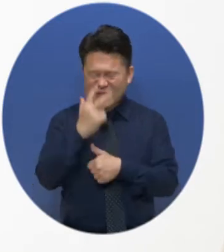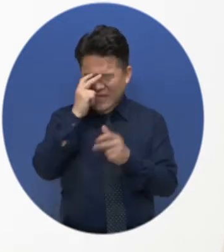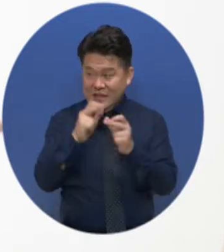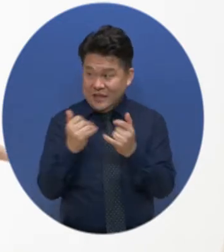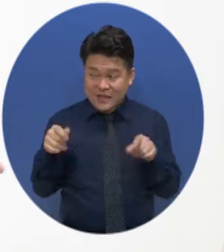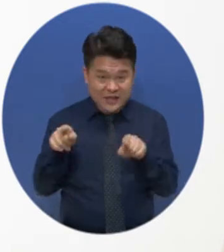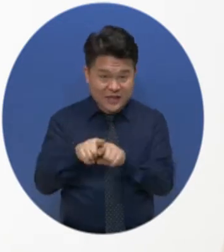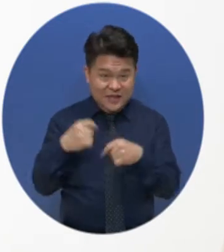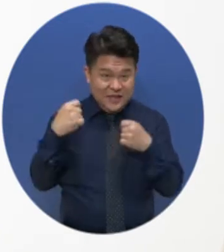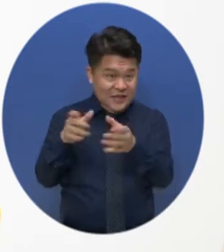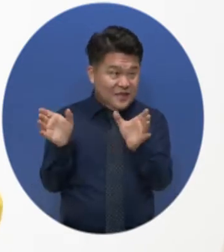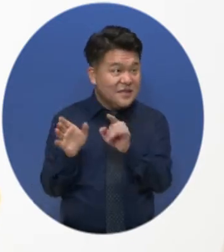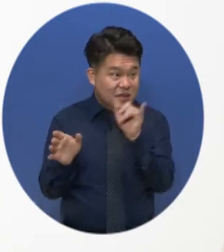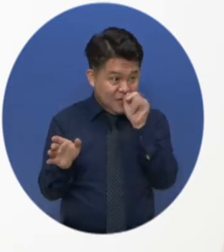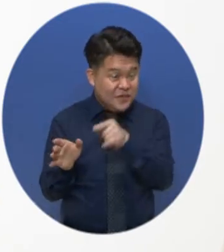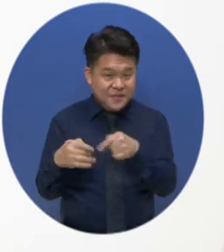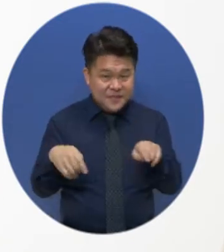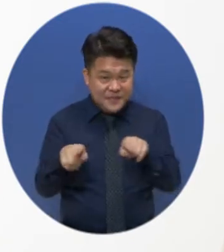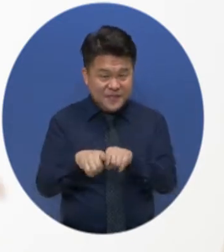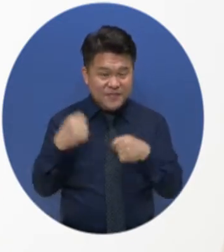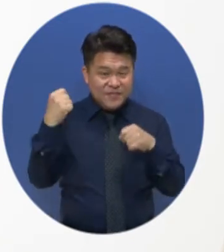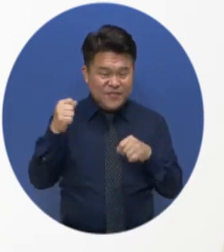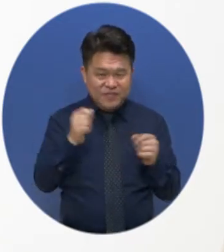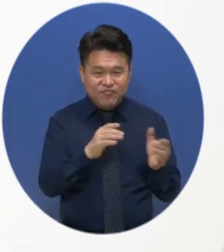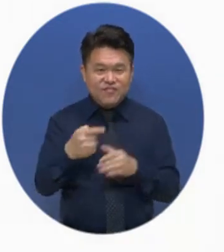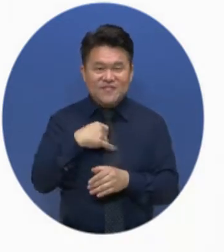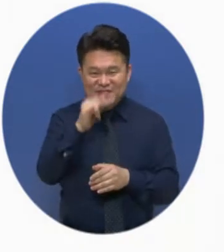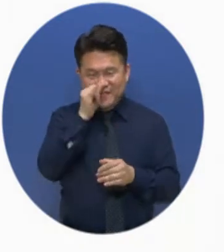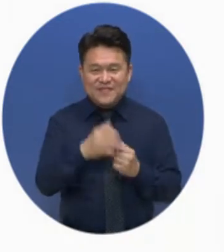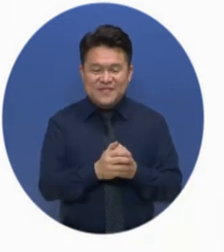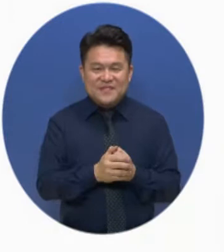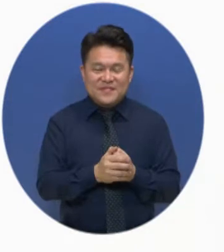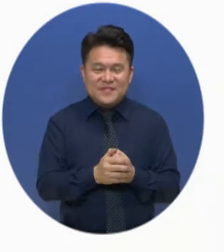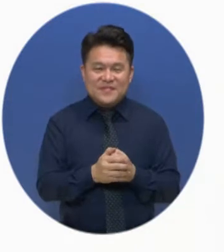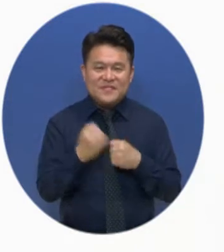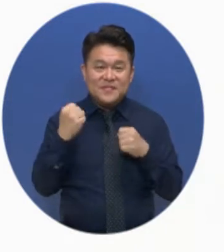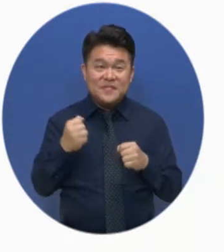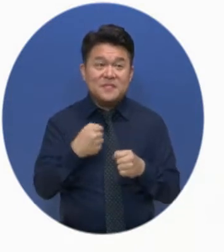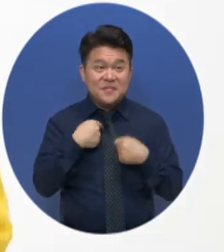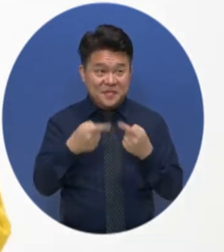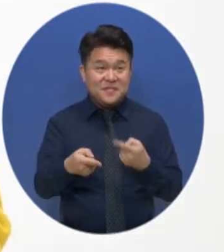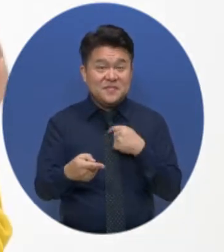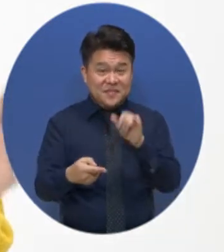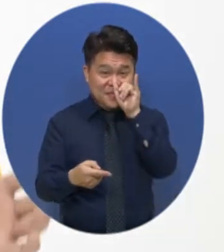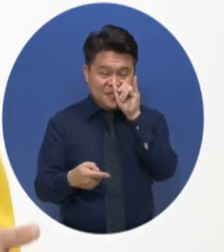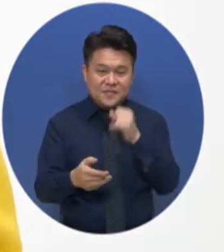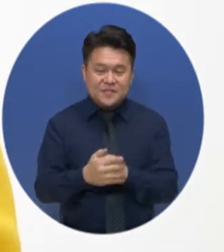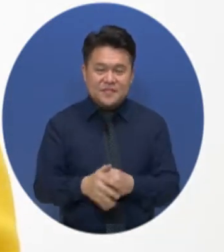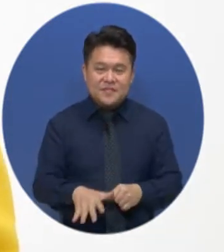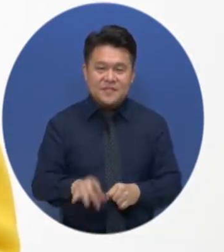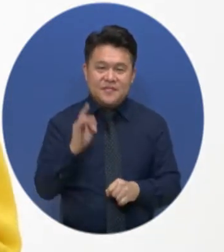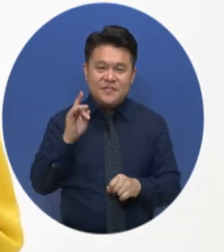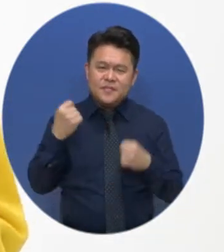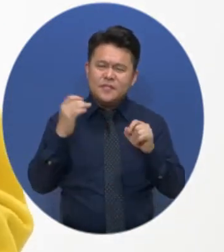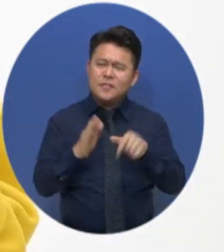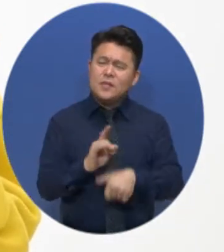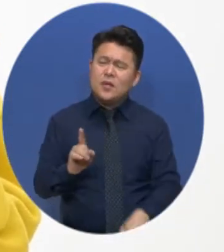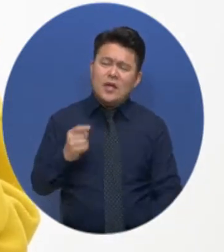시각장애인하고 무용단하고 같이 공연을 준비했던 게 있어요. 그리고 네. 공연도 실제로 해봤고 네. 근데 처음 출 때는